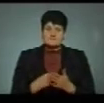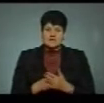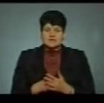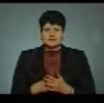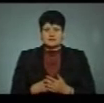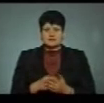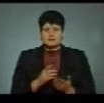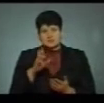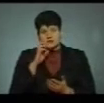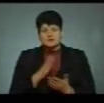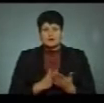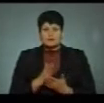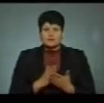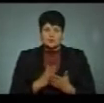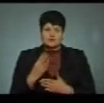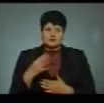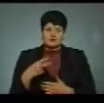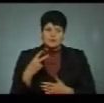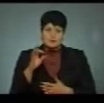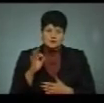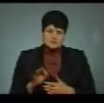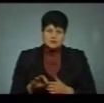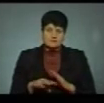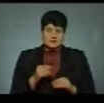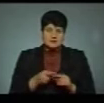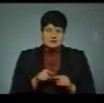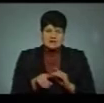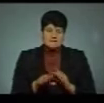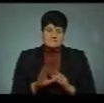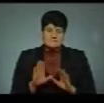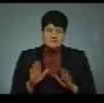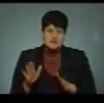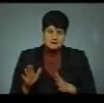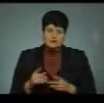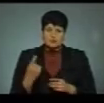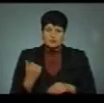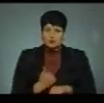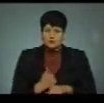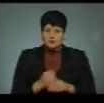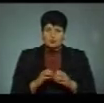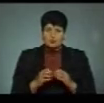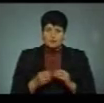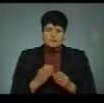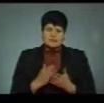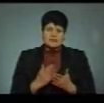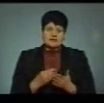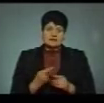послуг. 42% опитаних обрали цей варіант, каже Олексій Антипович. Основною проблемою є тарифи,